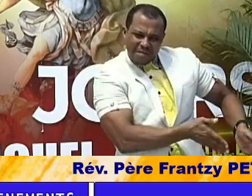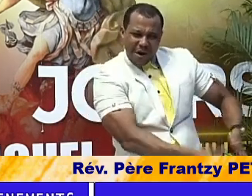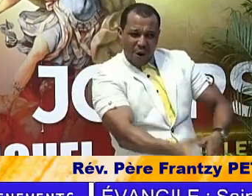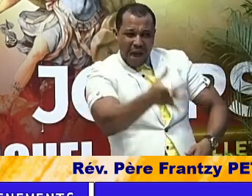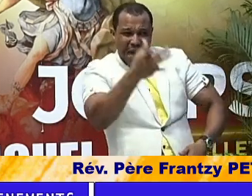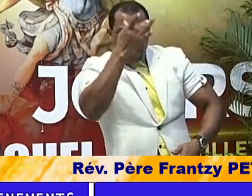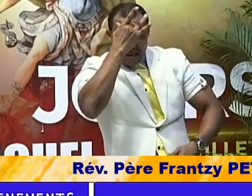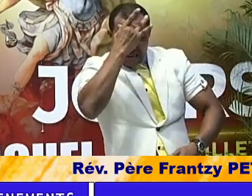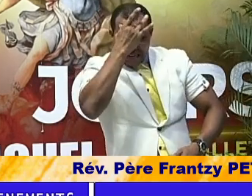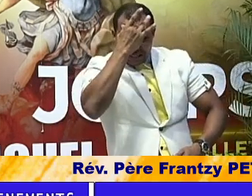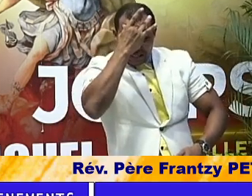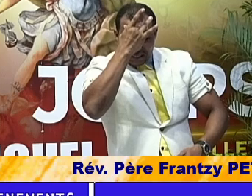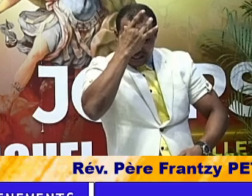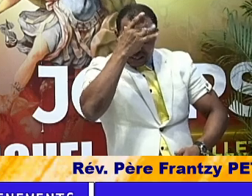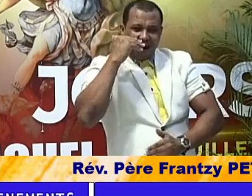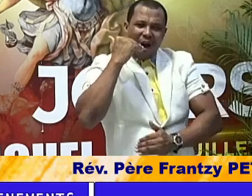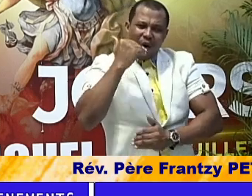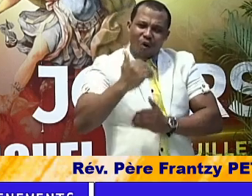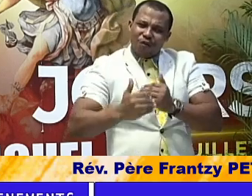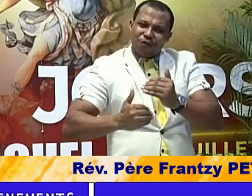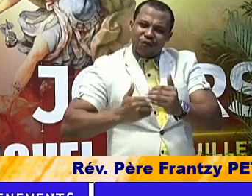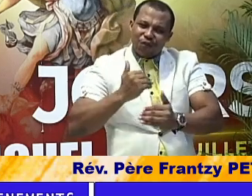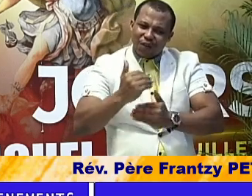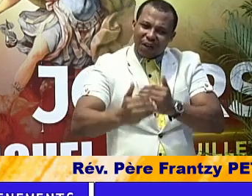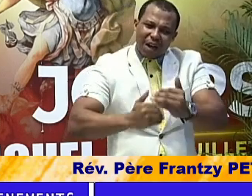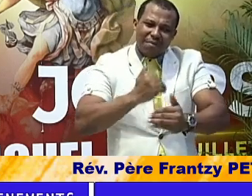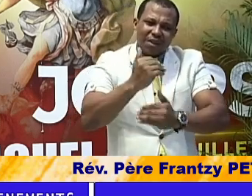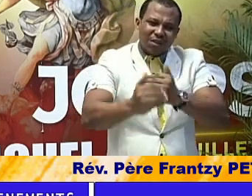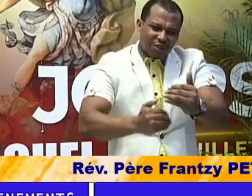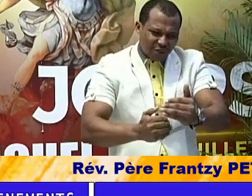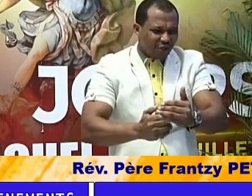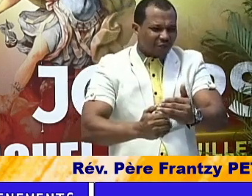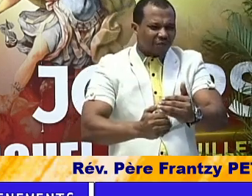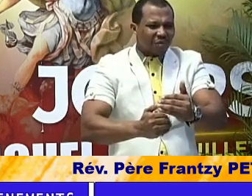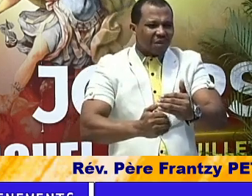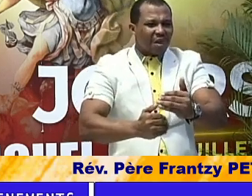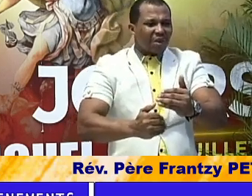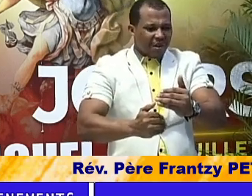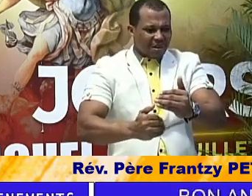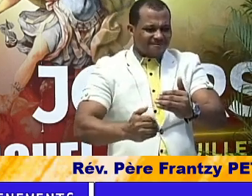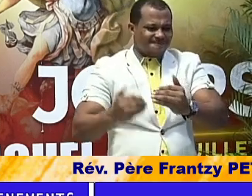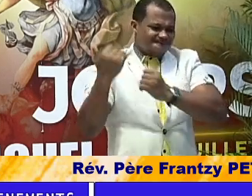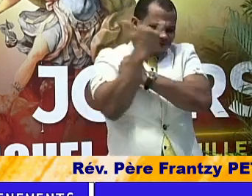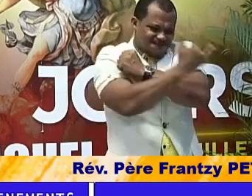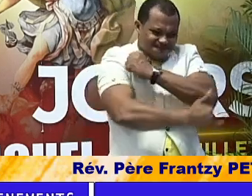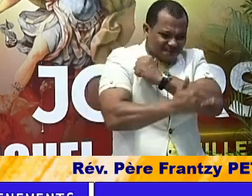fait que tikal patikal nous vin tomber dans ça nous y a.